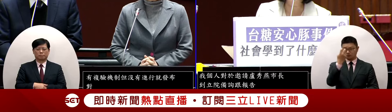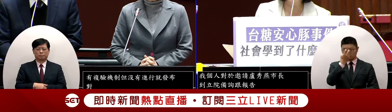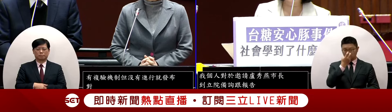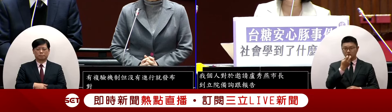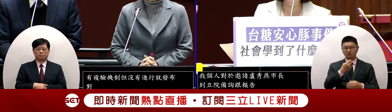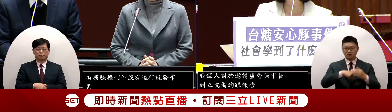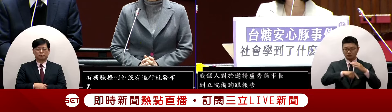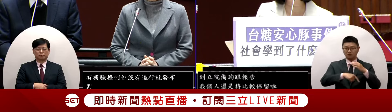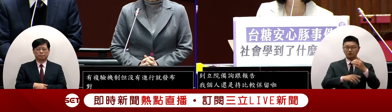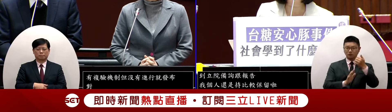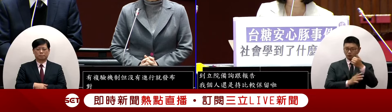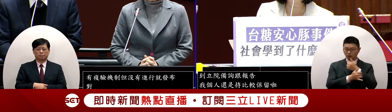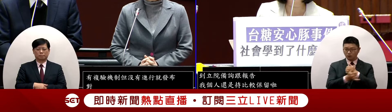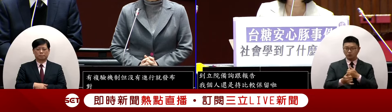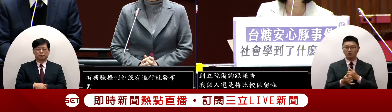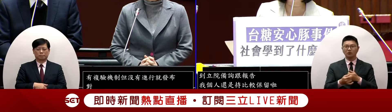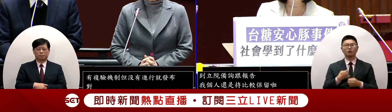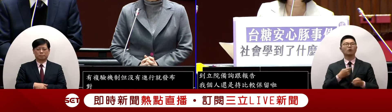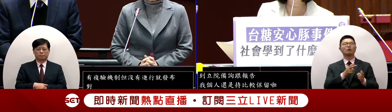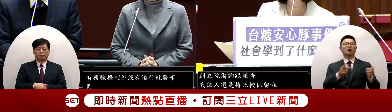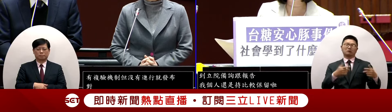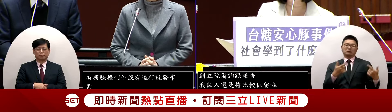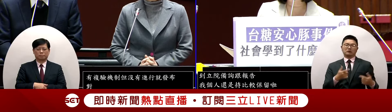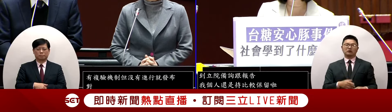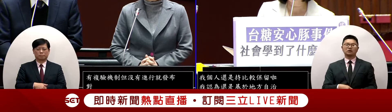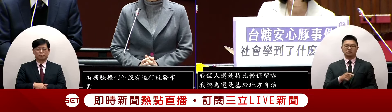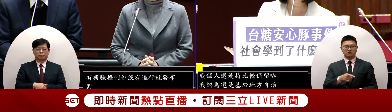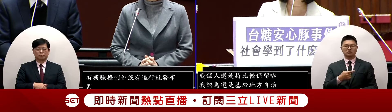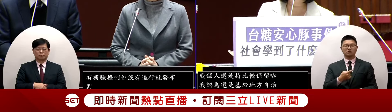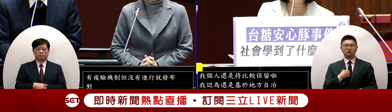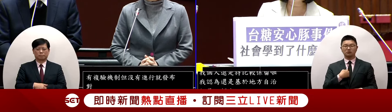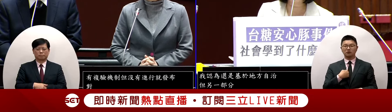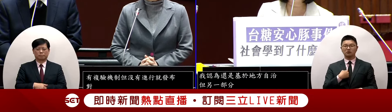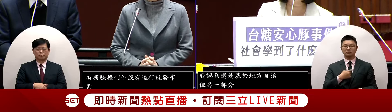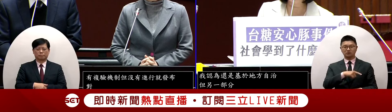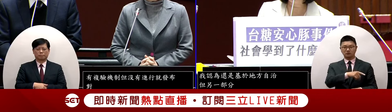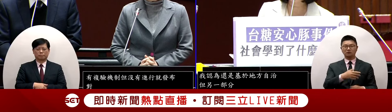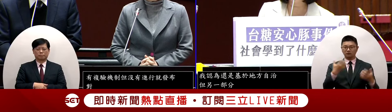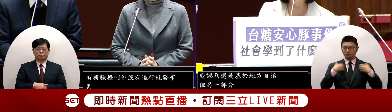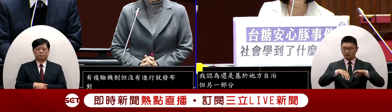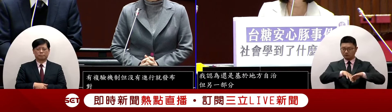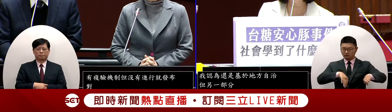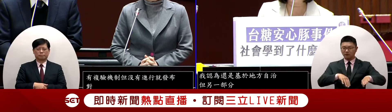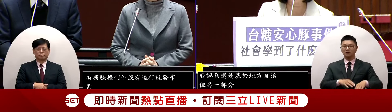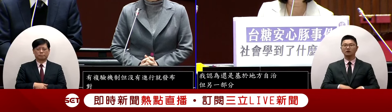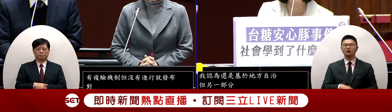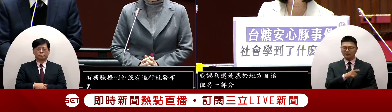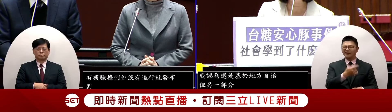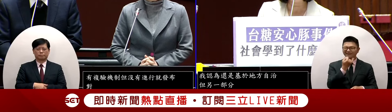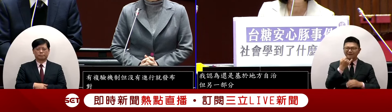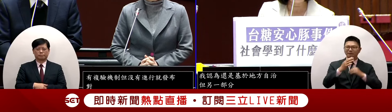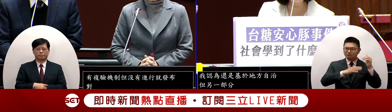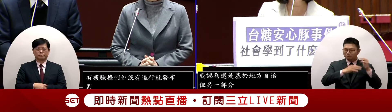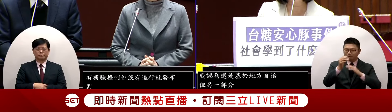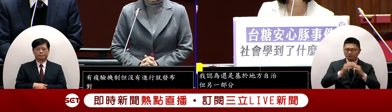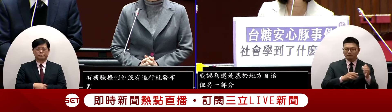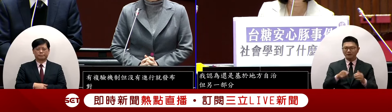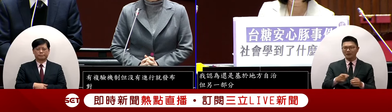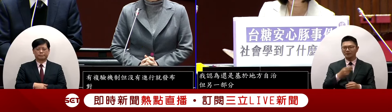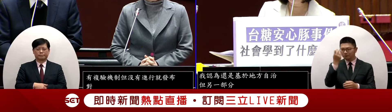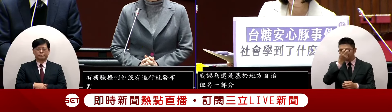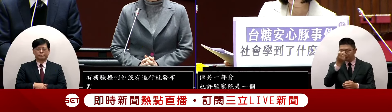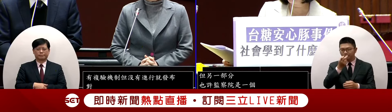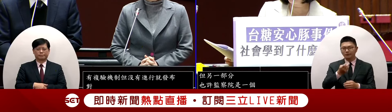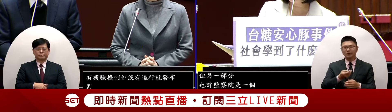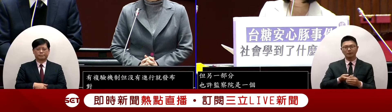呼吁，我没有办法指挥监委哈。当然基于分际之间，也许这会是一个协助进一步调查的必要的